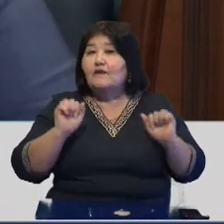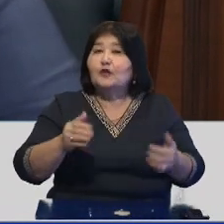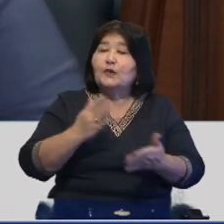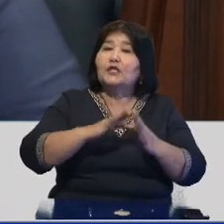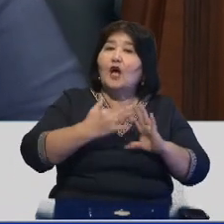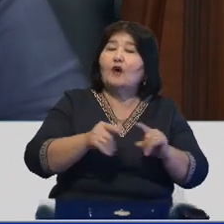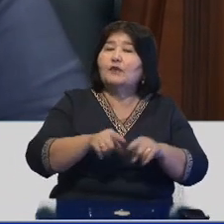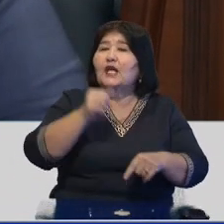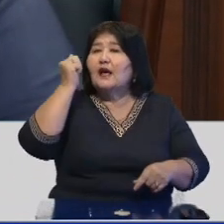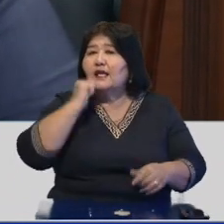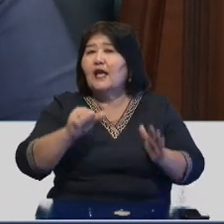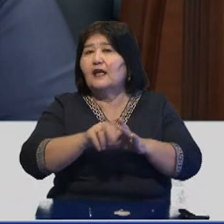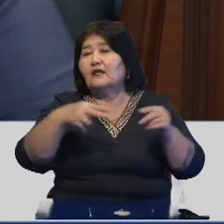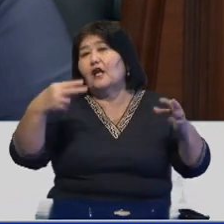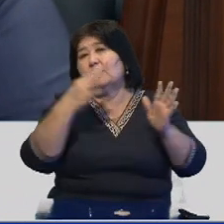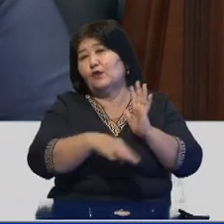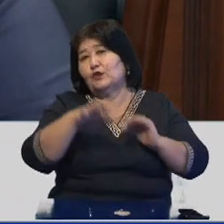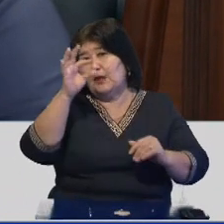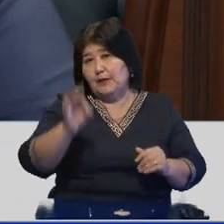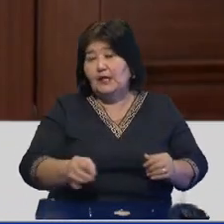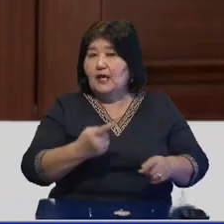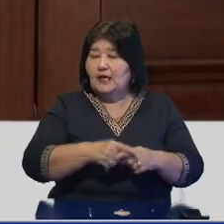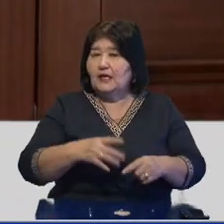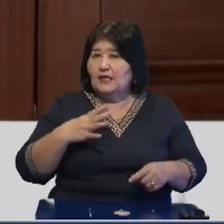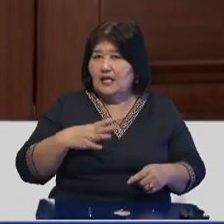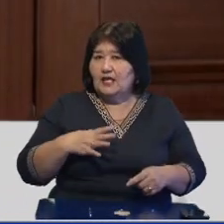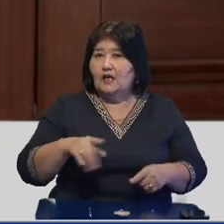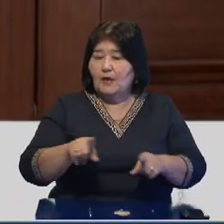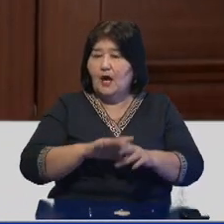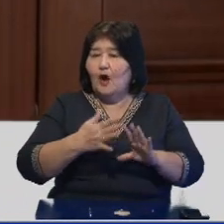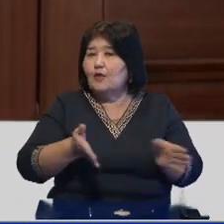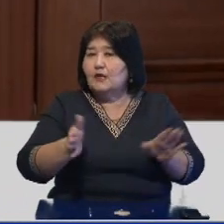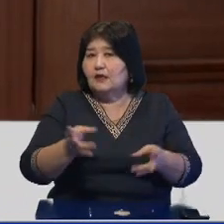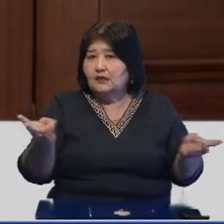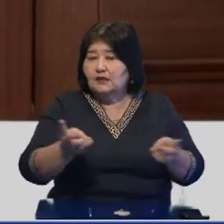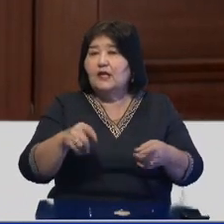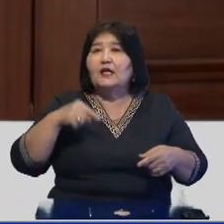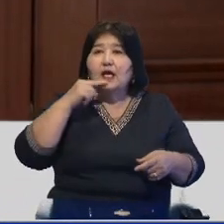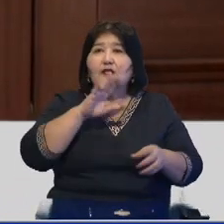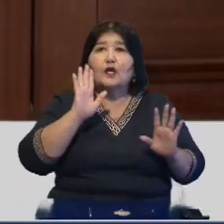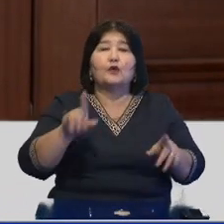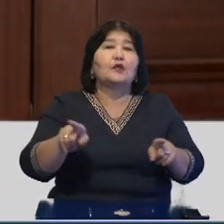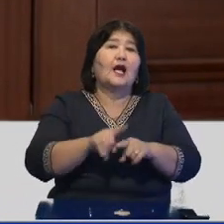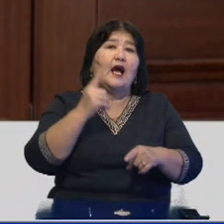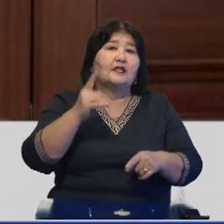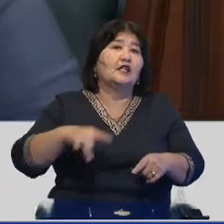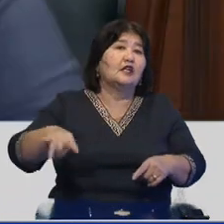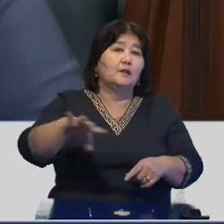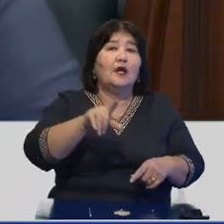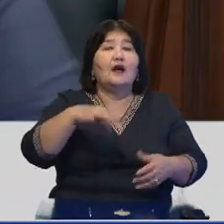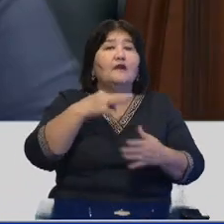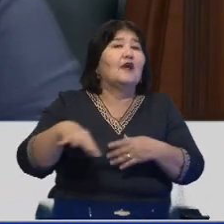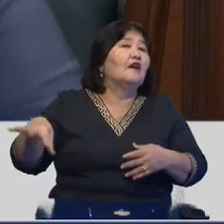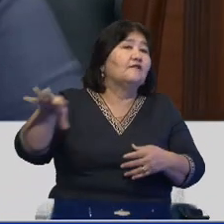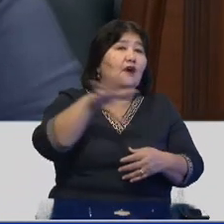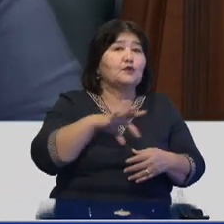есть аулы с износом электролинии на 90% не терпящие отлагательства аулы не ограничивайте только одним районом Вы отвечаете за